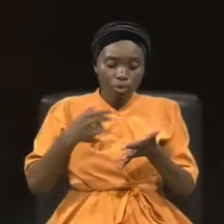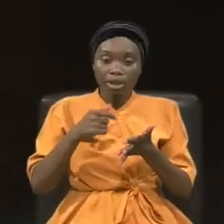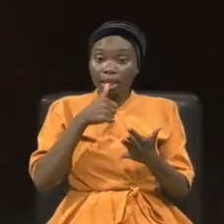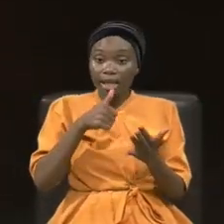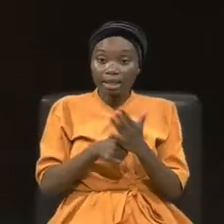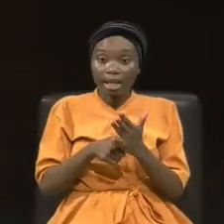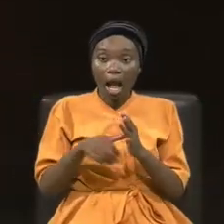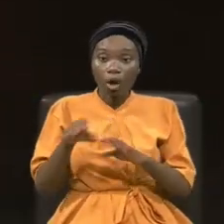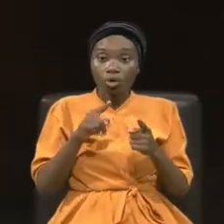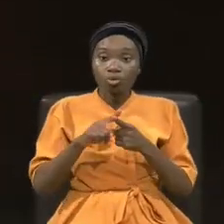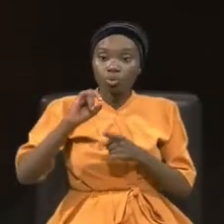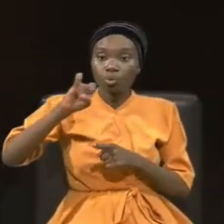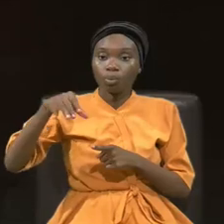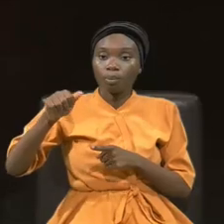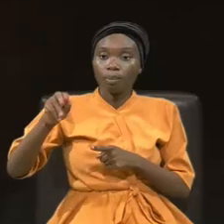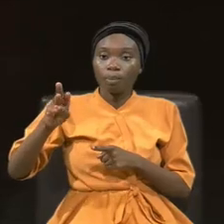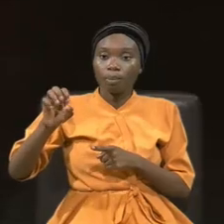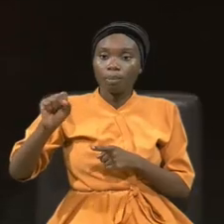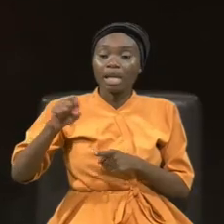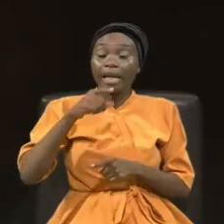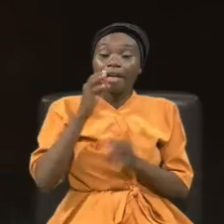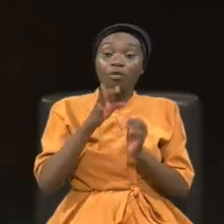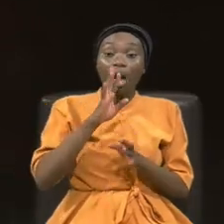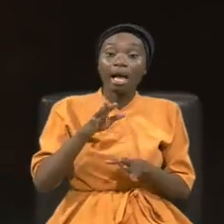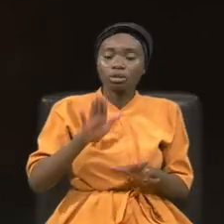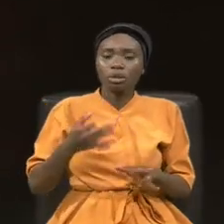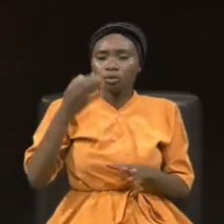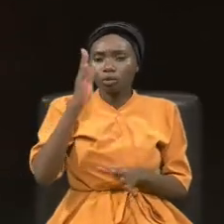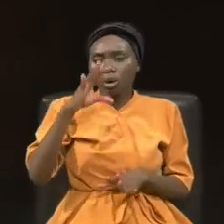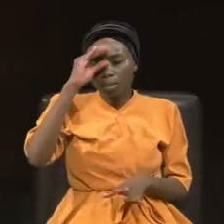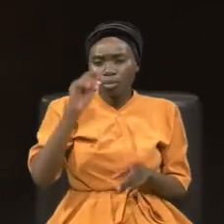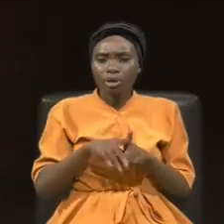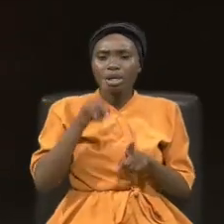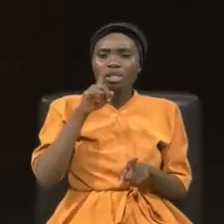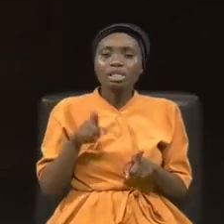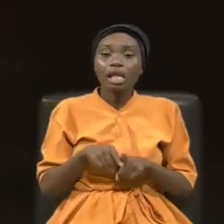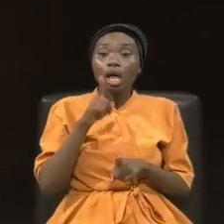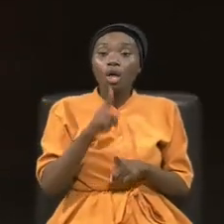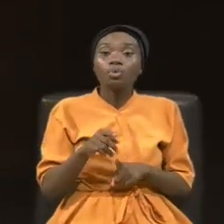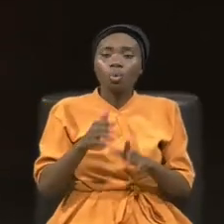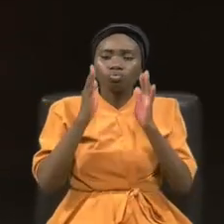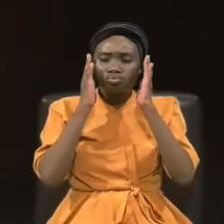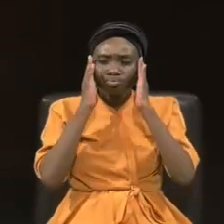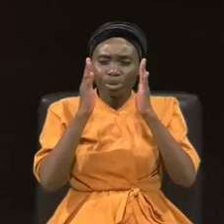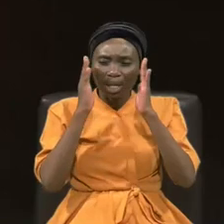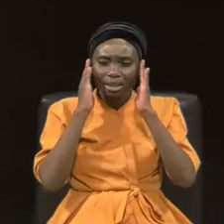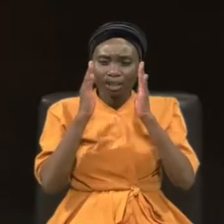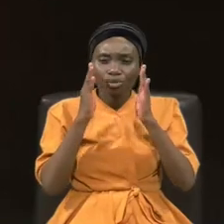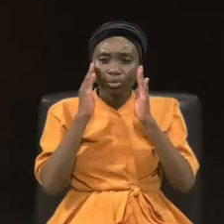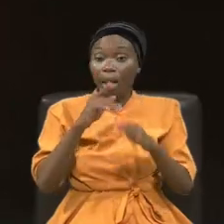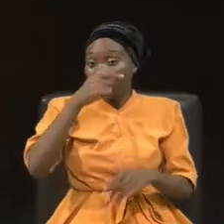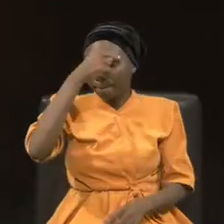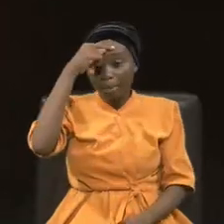l'épître de Jacques, si vous êtes enfant de Dieu, un frère, une sœur, alors vous allez prêter